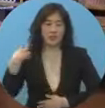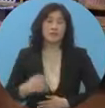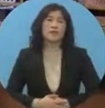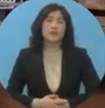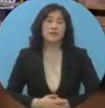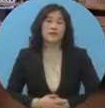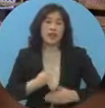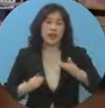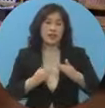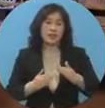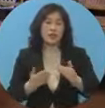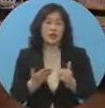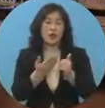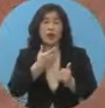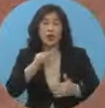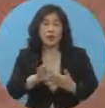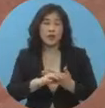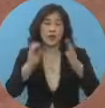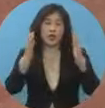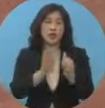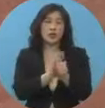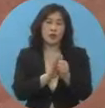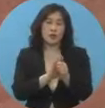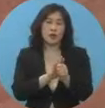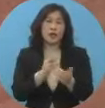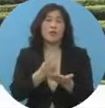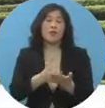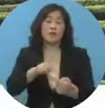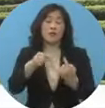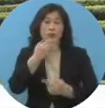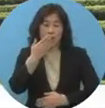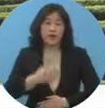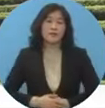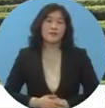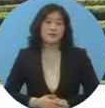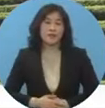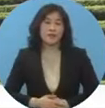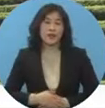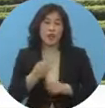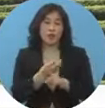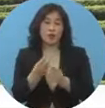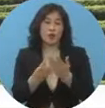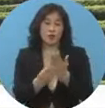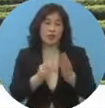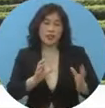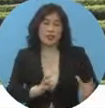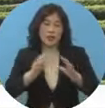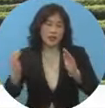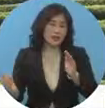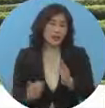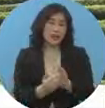가정보육 을 원할 경우 아이돌보미 제도를 이용할 수 있습니다 보성녹차 가 세계 최대 온라인 쇼핑몰인